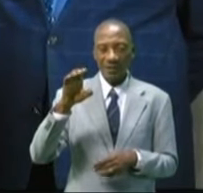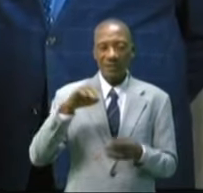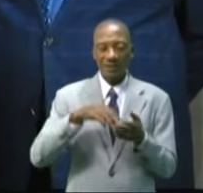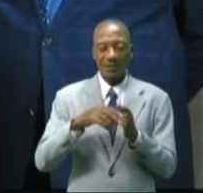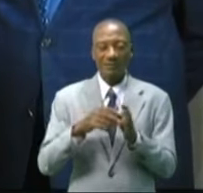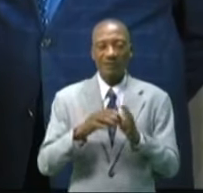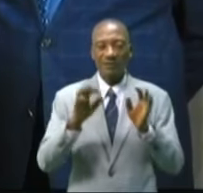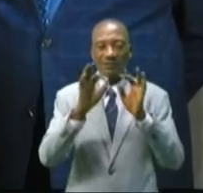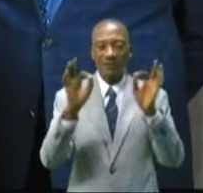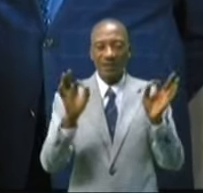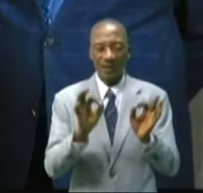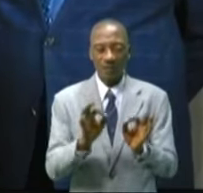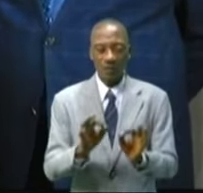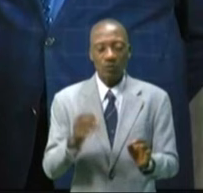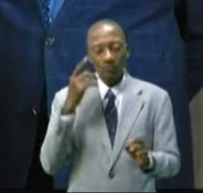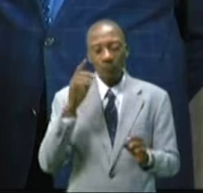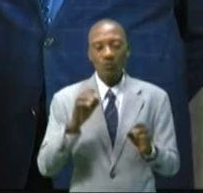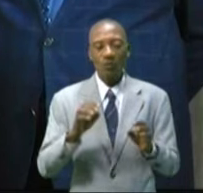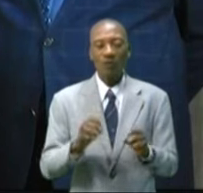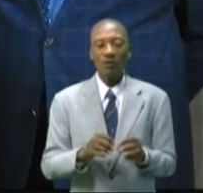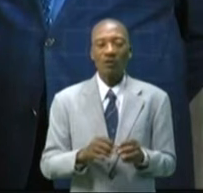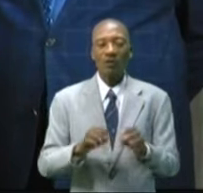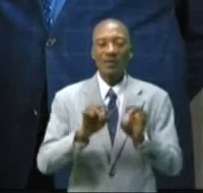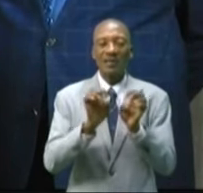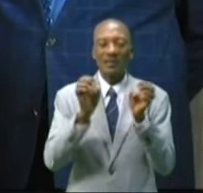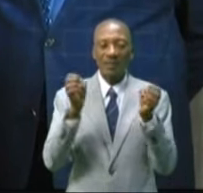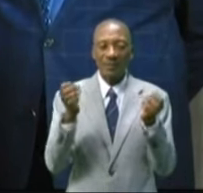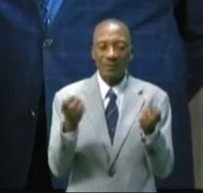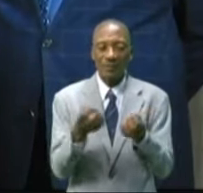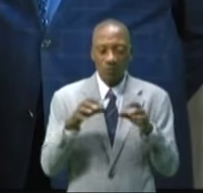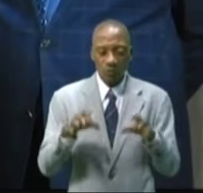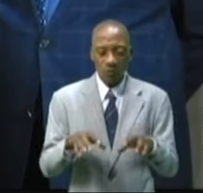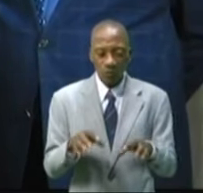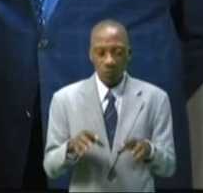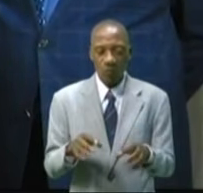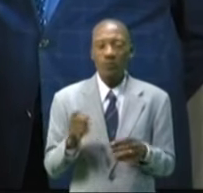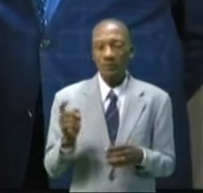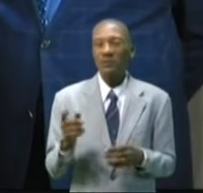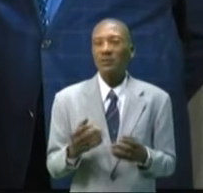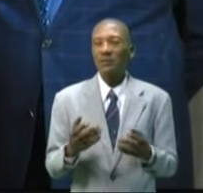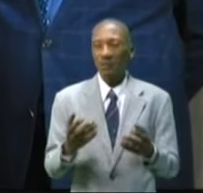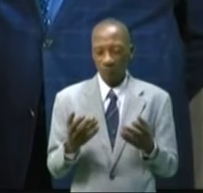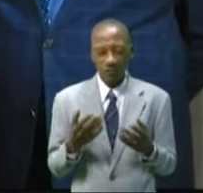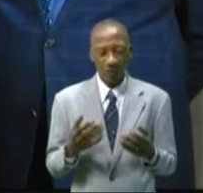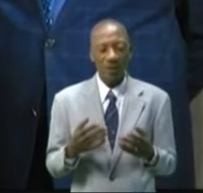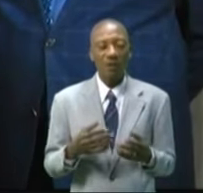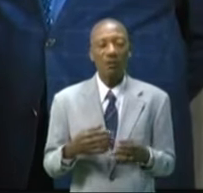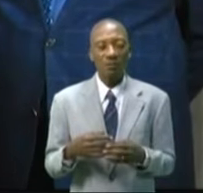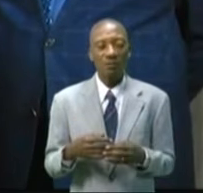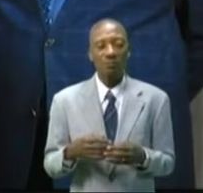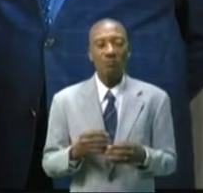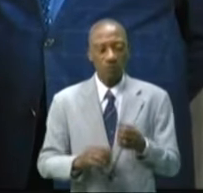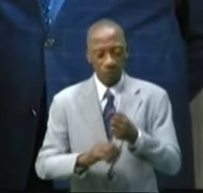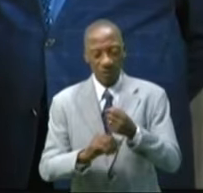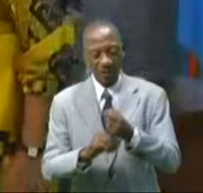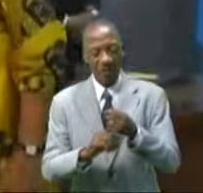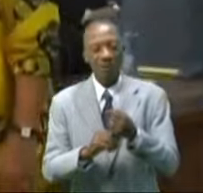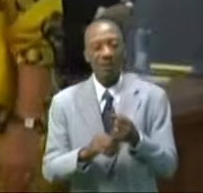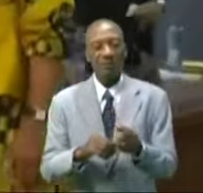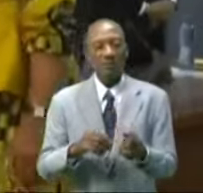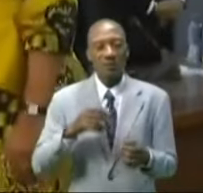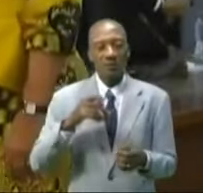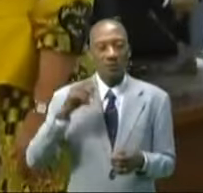tout moment quand il y a certaines décisions qui concernent le secteur privé seront prises. C'est bien de nous associer en amont.